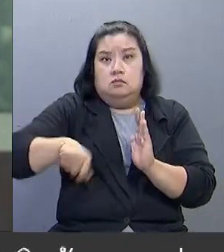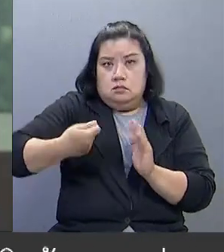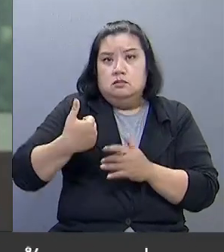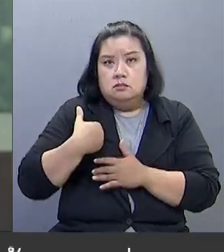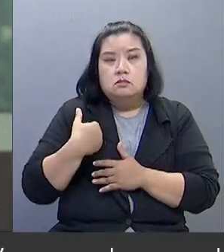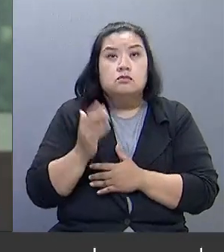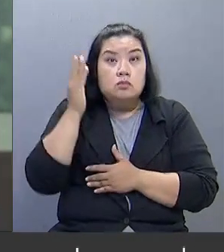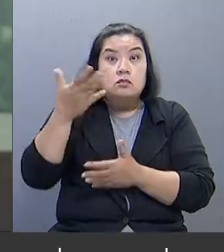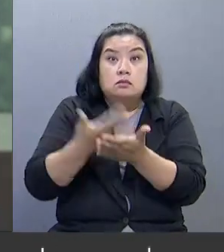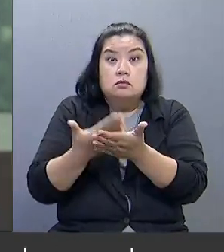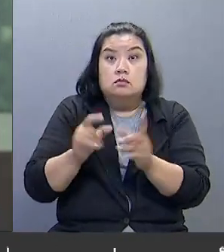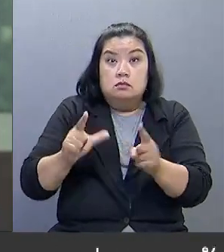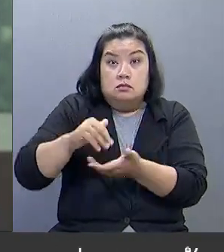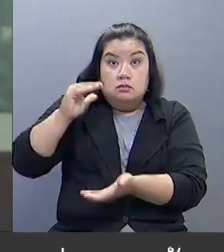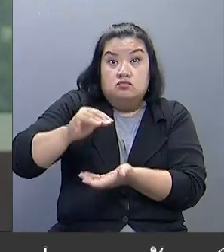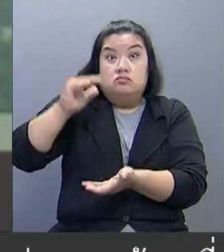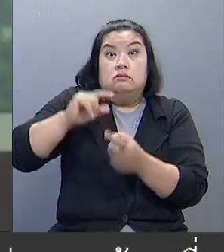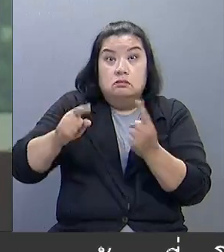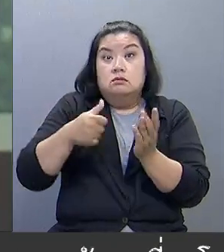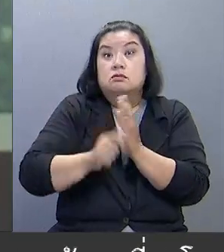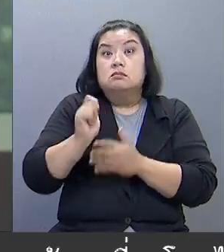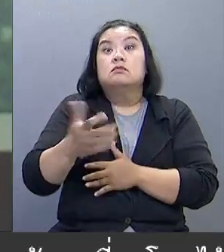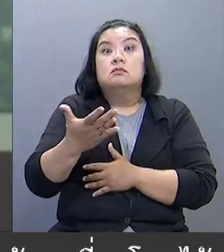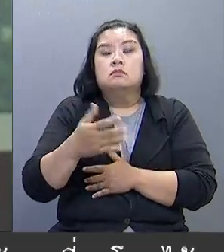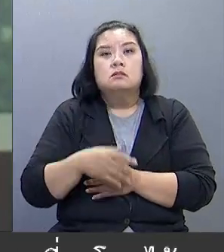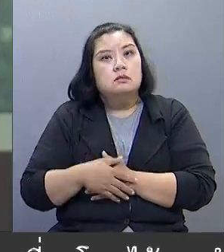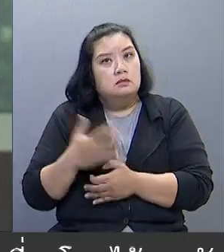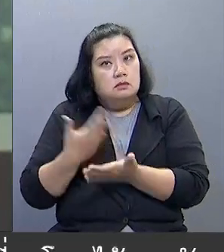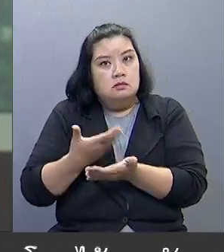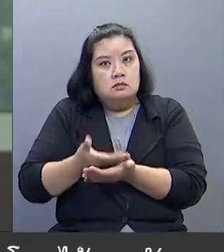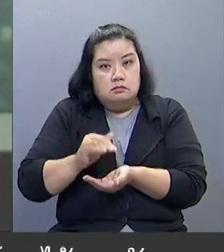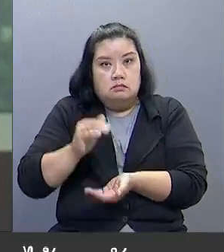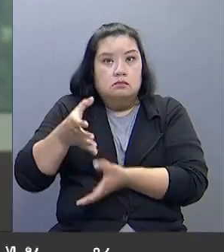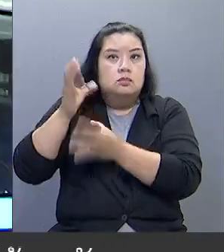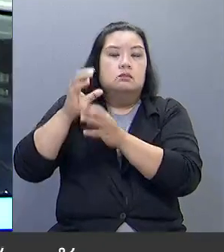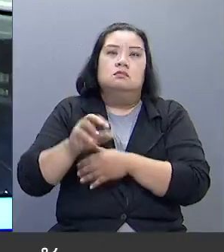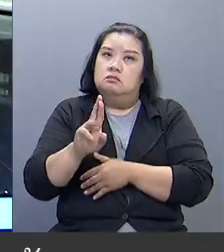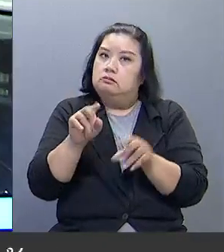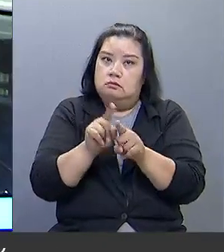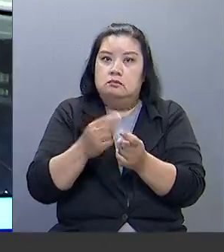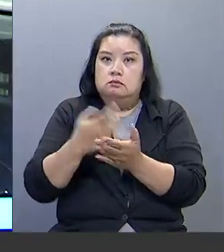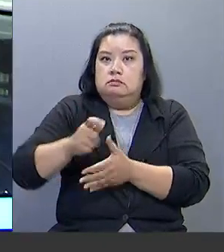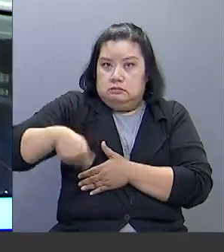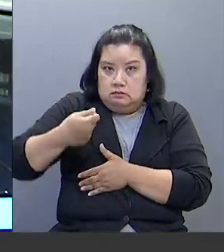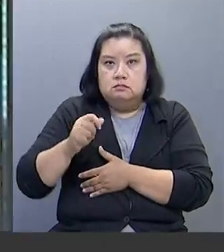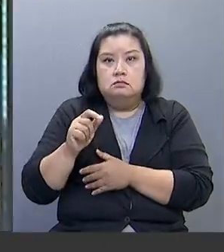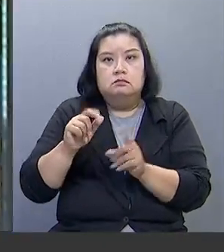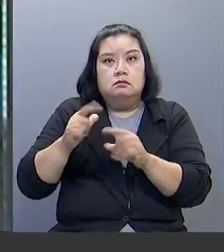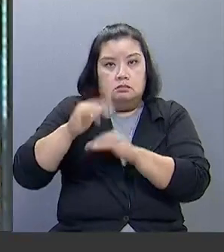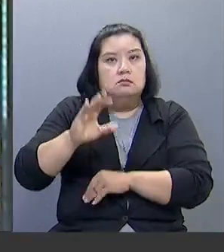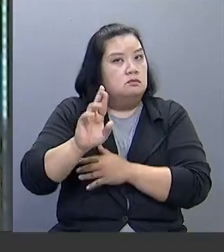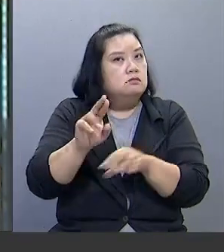มเงินเป็ร้านแตถาเกิดไม่เคยจายพระสีเลย โดยยหลงมาไม่คุมเสีเป็นลานเหอนกันได้ค่ะ ก็ต้องระมดระวงกัน